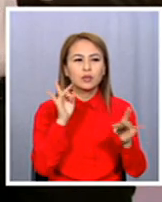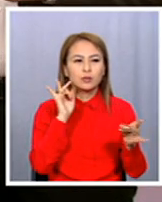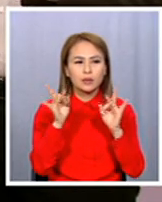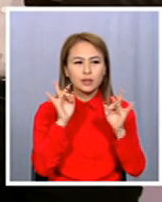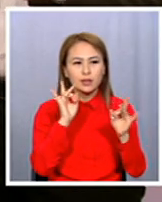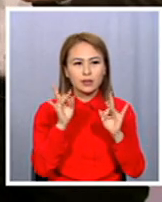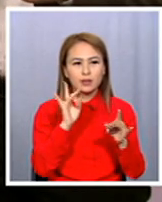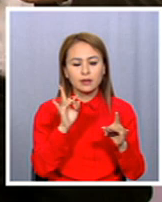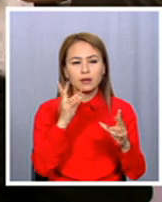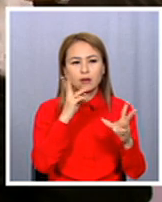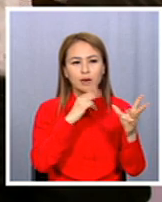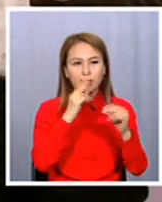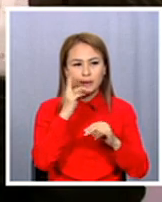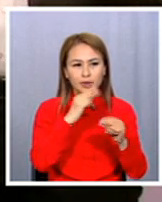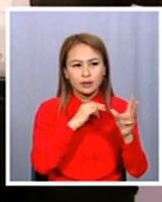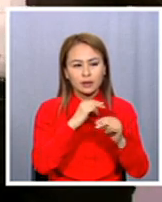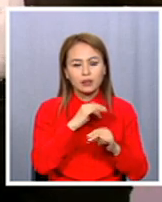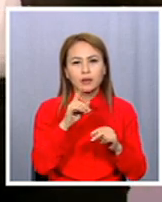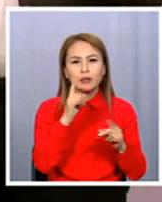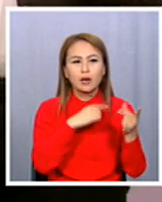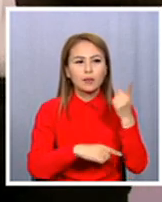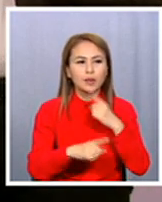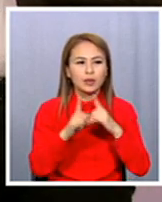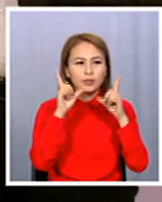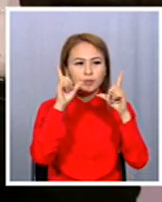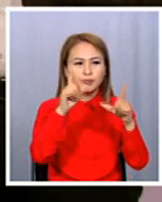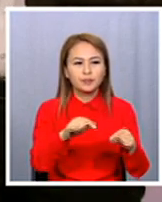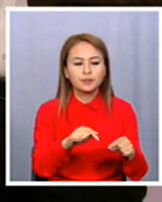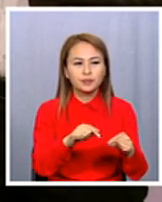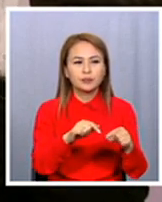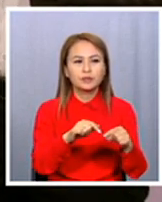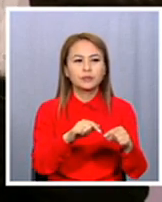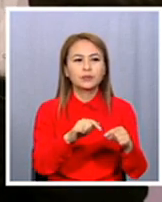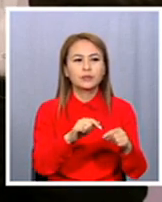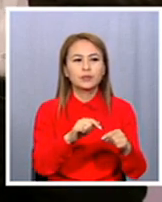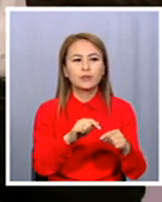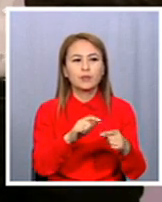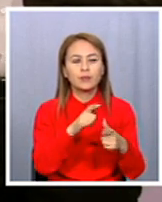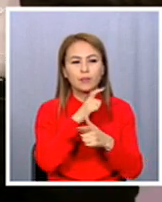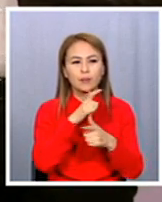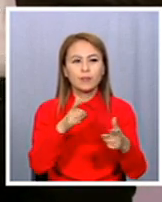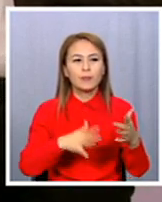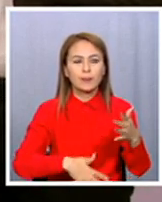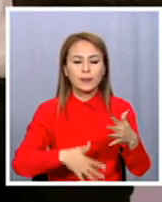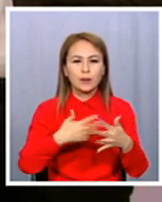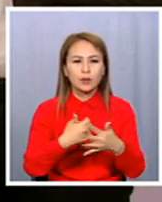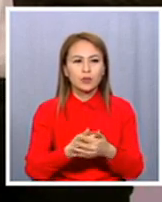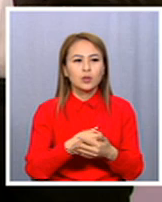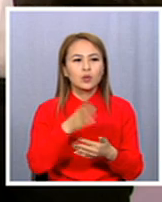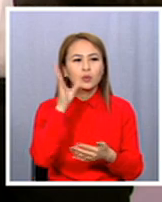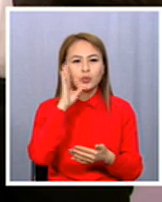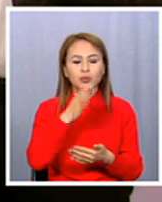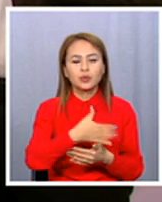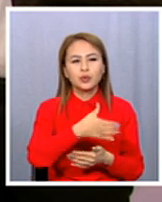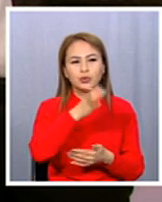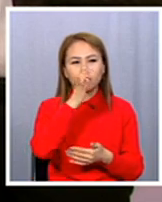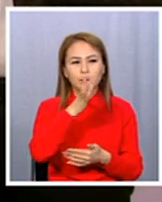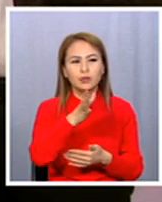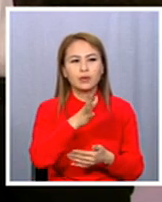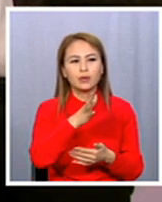жыбыр-жыбыр сырласат та қайта ұшады. Оттады, тойды, су ішті,